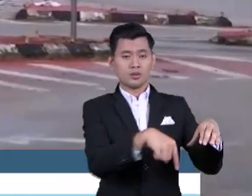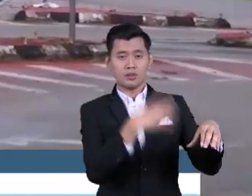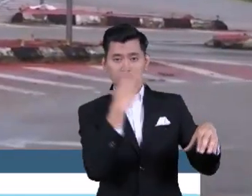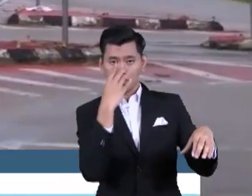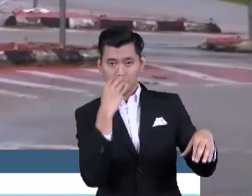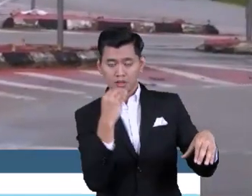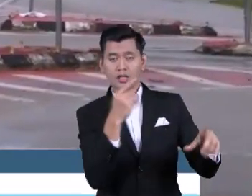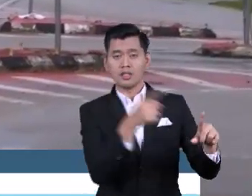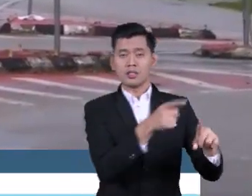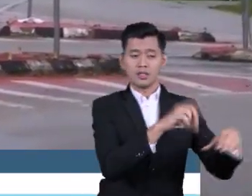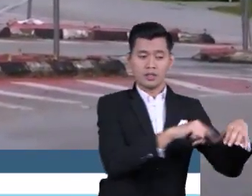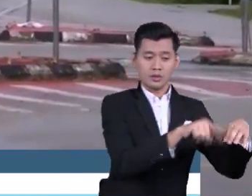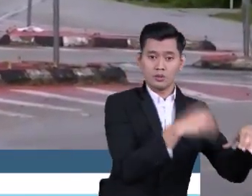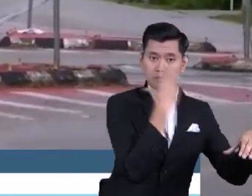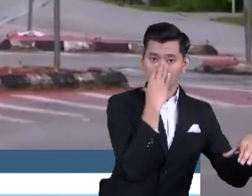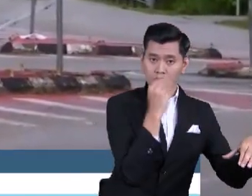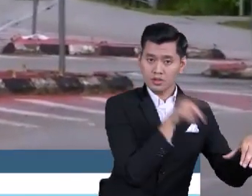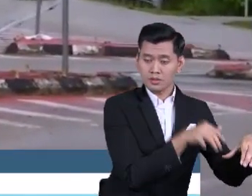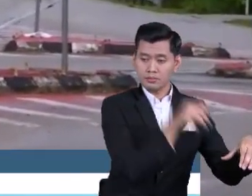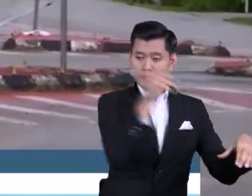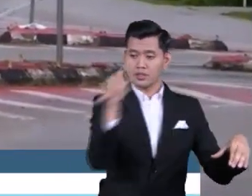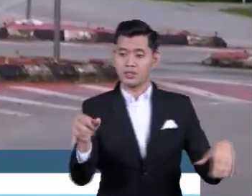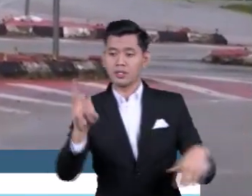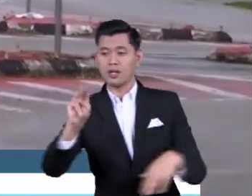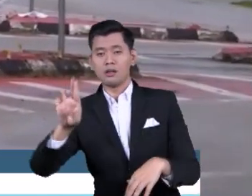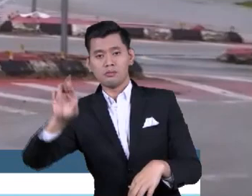daripada gua musang dan